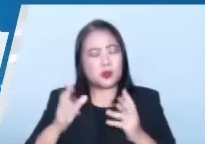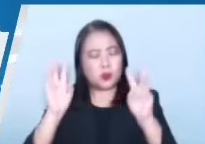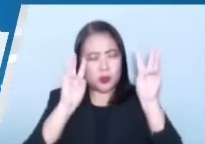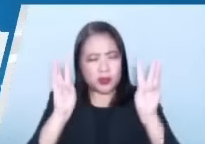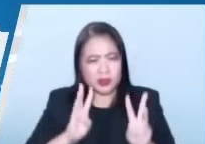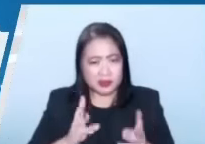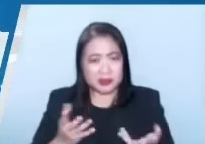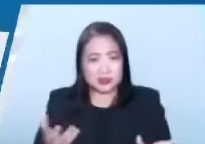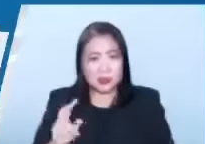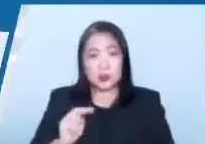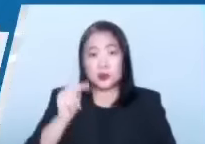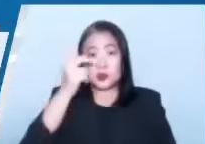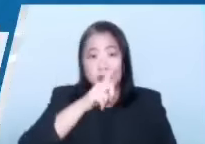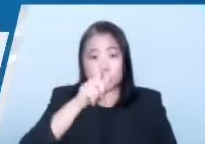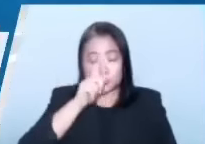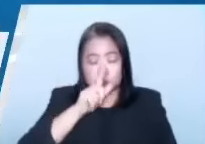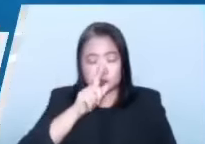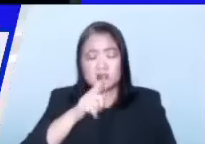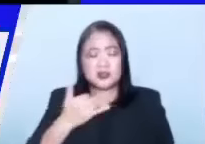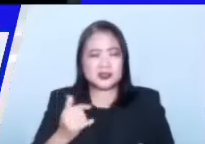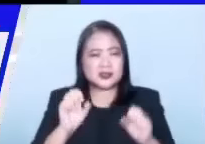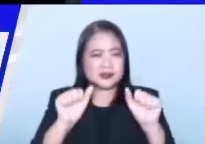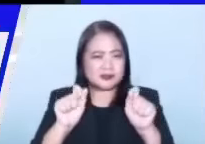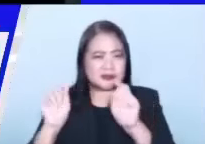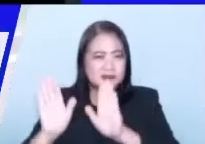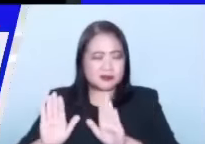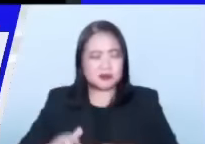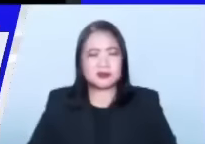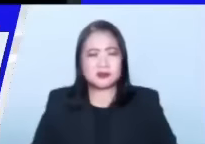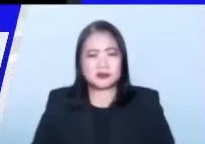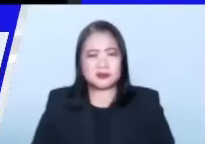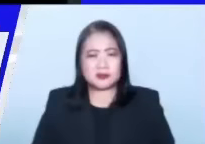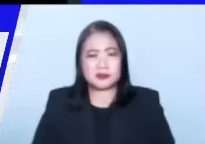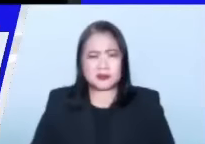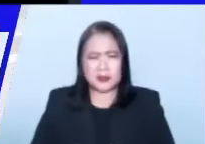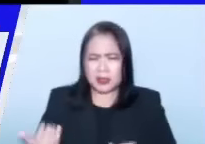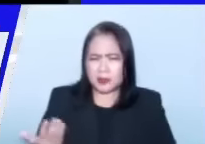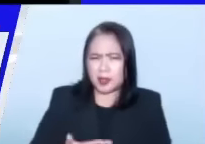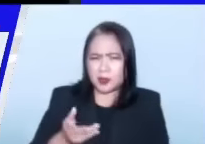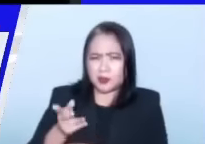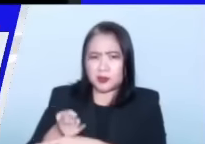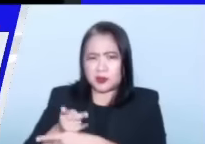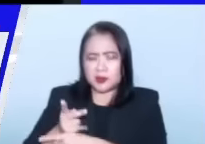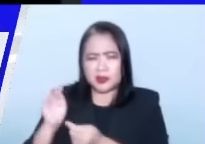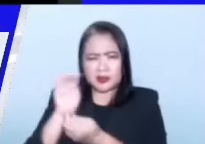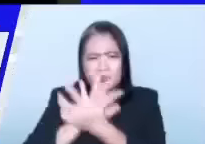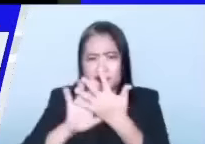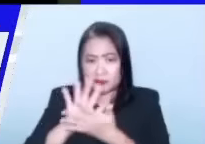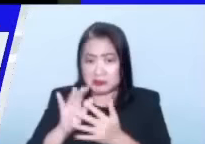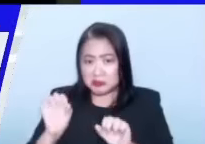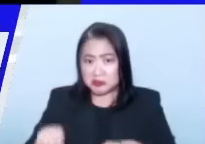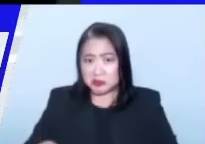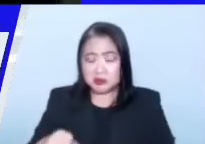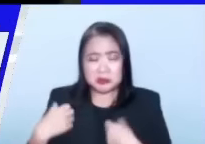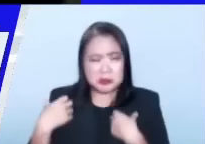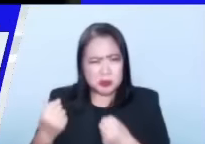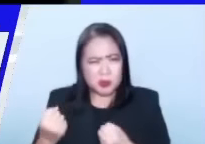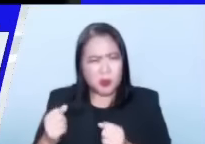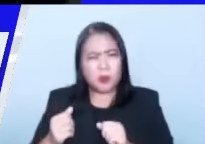Luzon area by weekend. Yung bagong binabantay ang low pressure area po, posible po bang lumakas? Kailan po ba ito maaaring maging